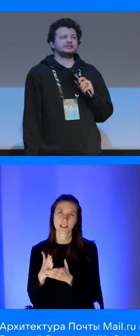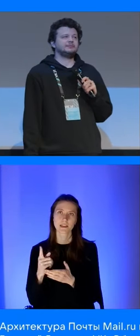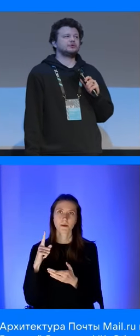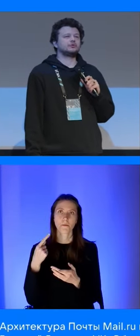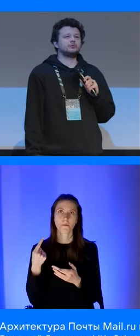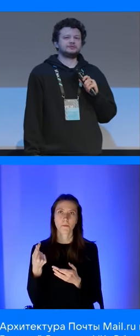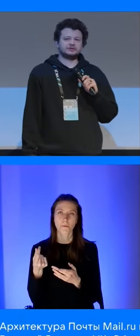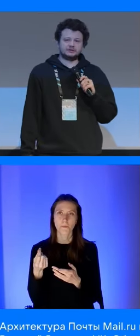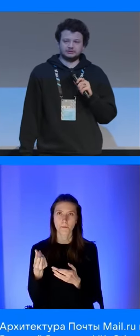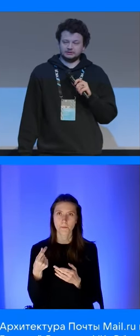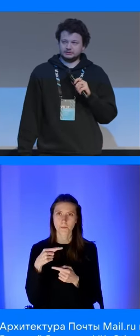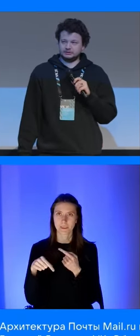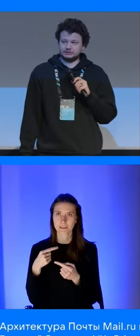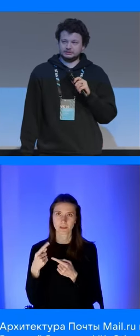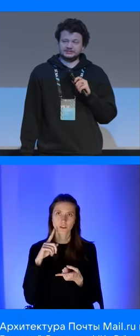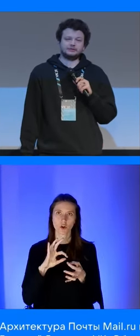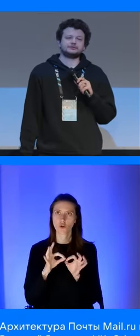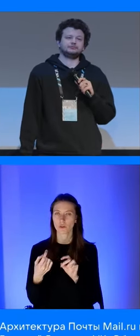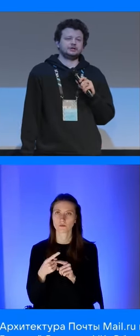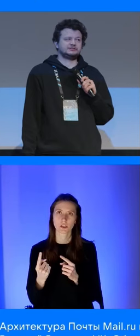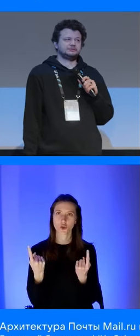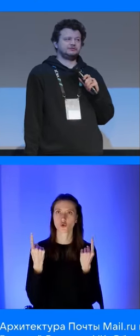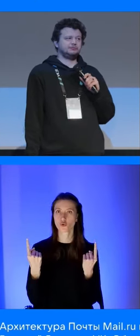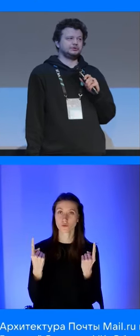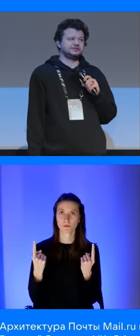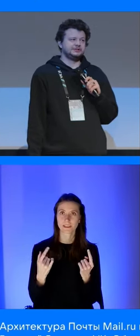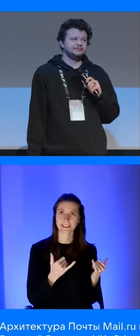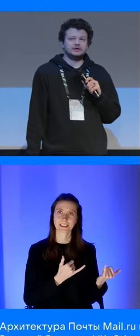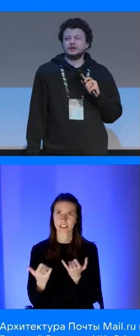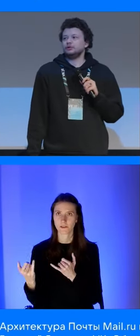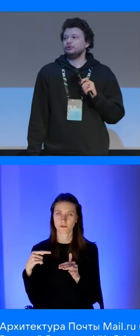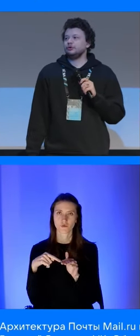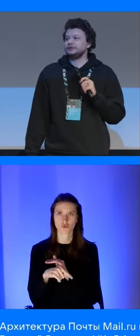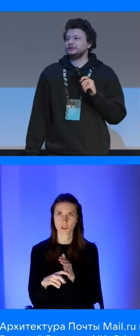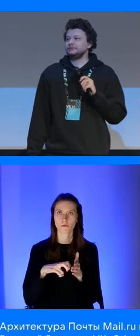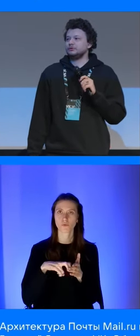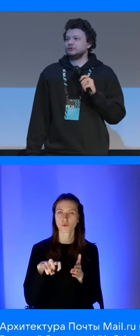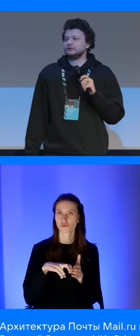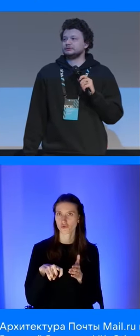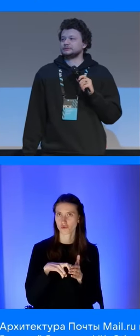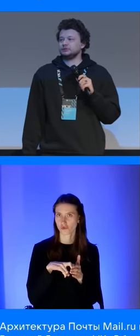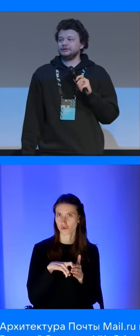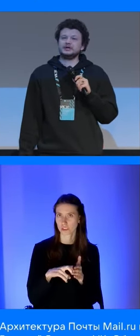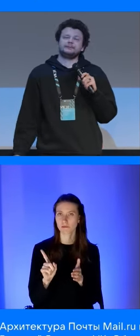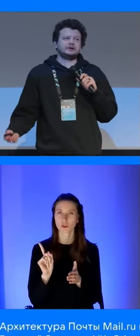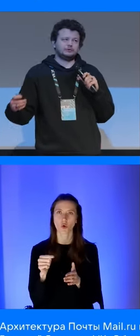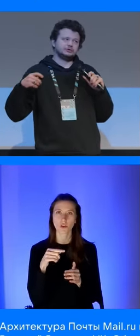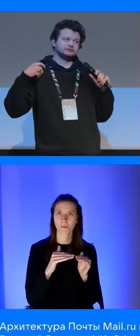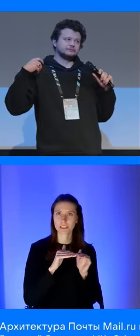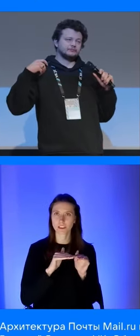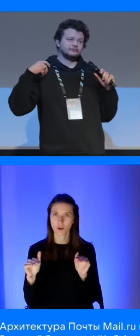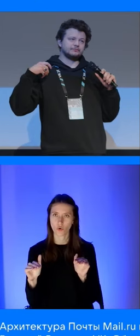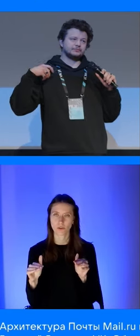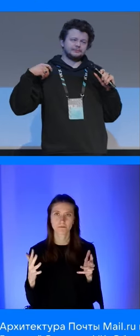Это один из самых крупных сервисов у нас вообще в почте. Но его слой, да,